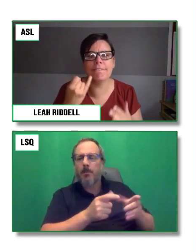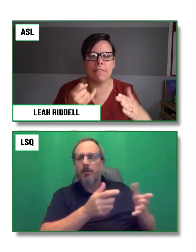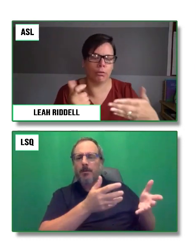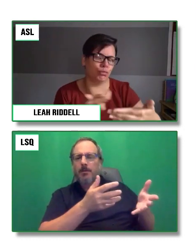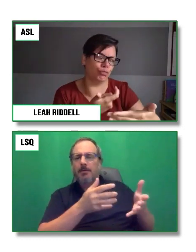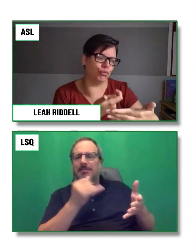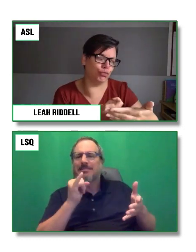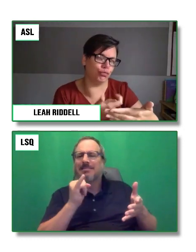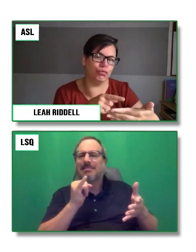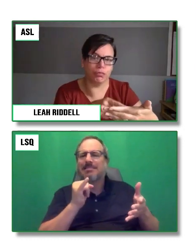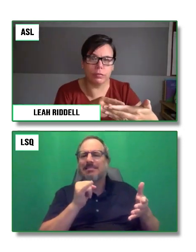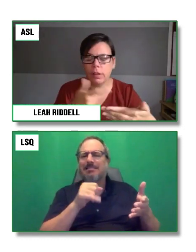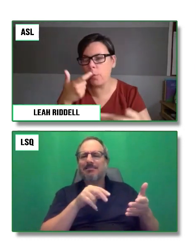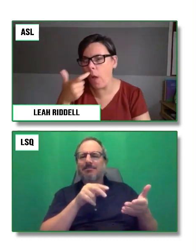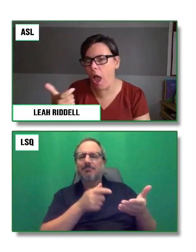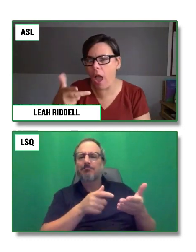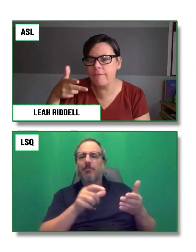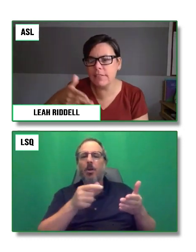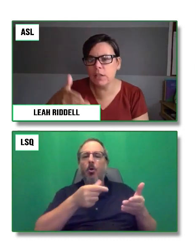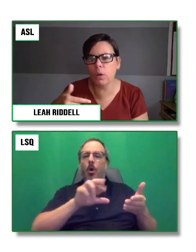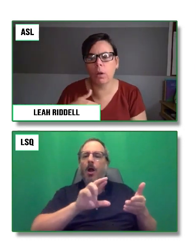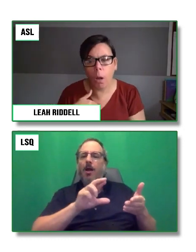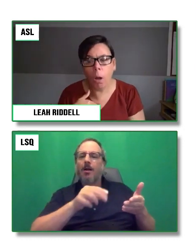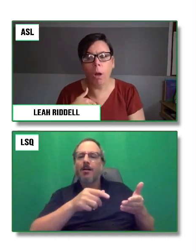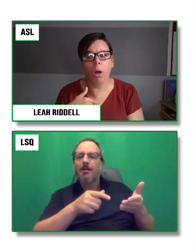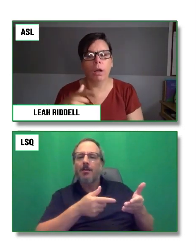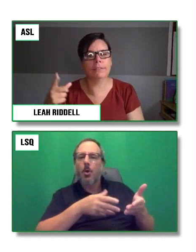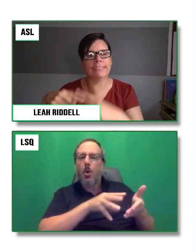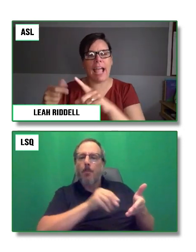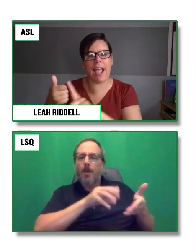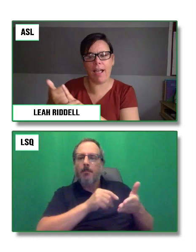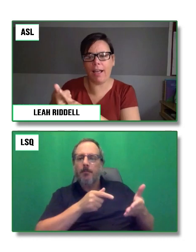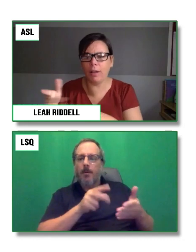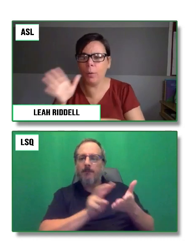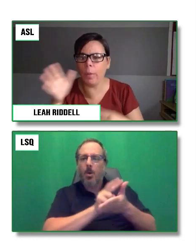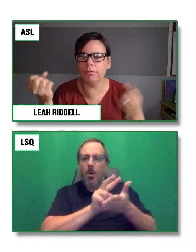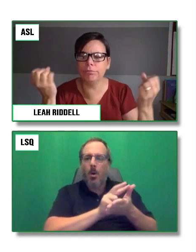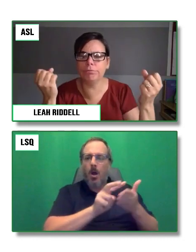Un dépliant qui contient un texte écrit et limité.